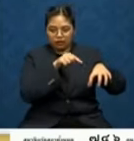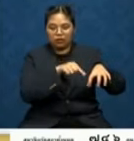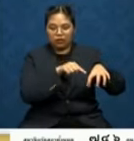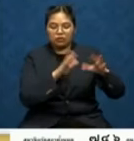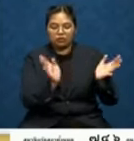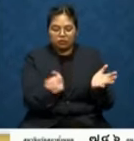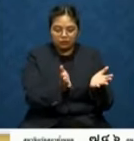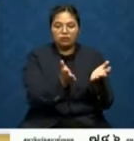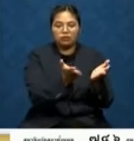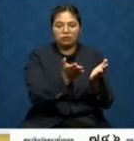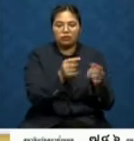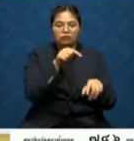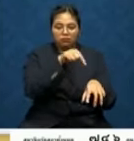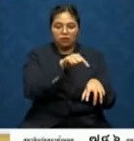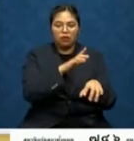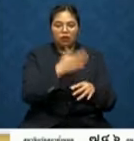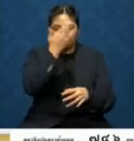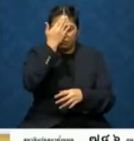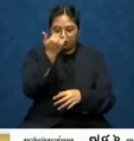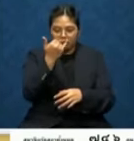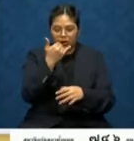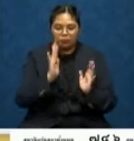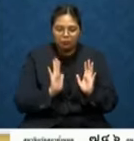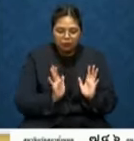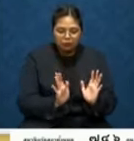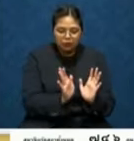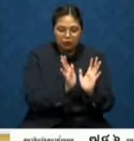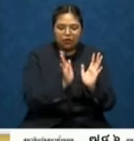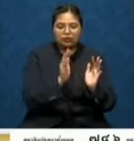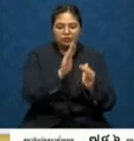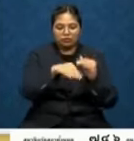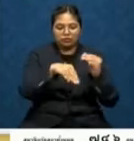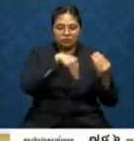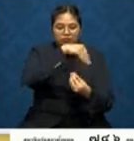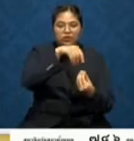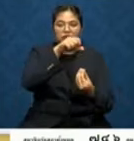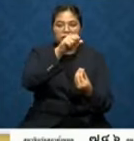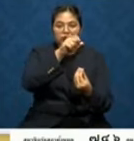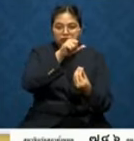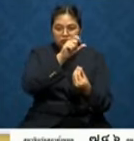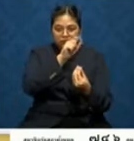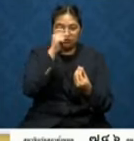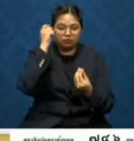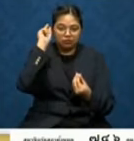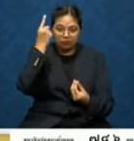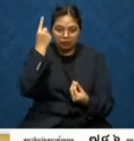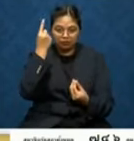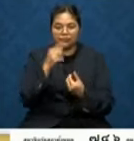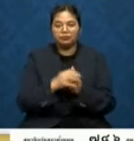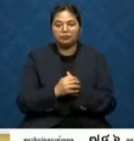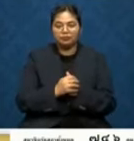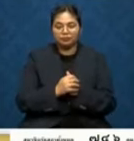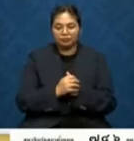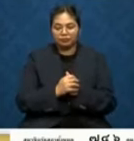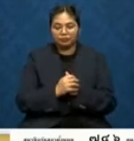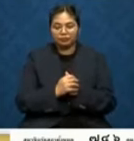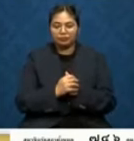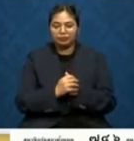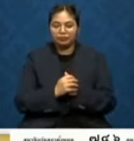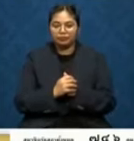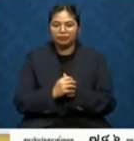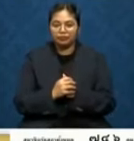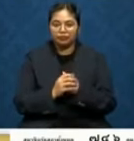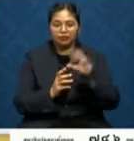จะเป็นกลไกที่สำคัญในการผลักดันเศรษฐกิจสร้างสรรค์ให้ก้าวไปข้างหน้า ในระดับสาก